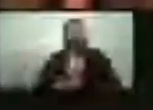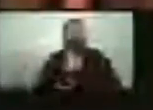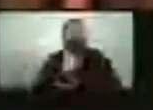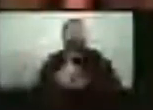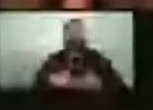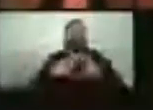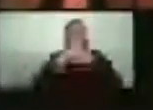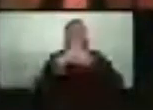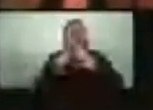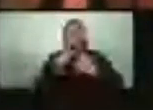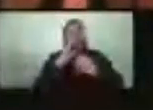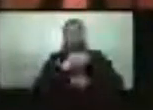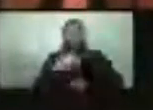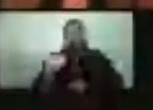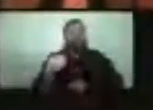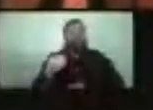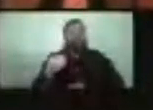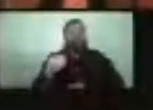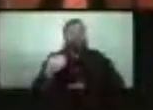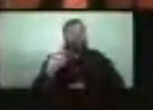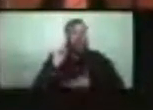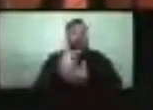kuwepo.